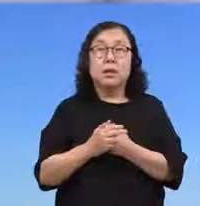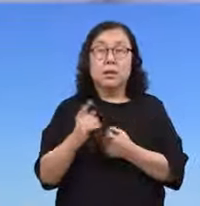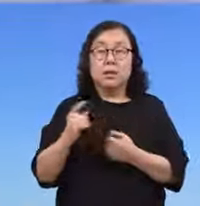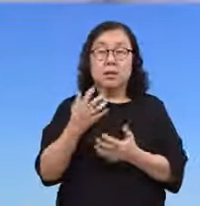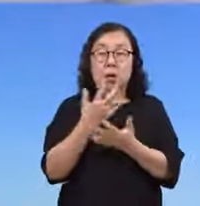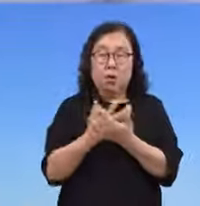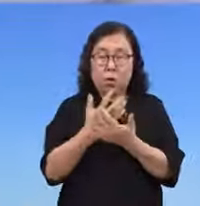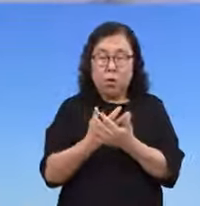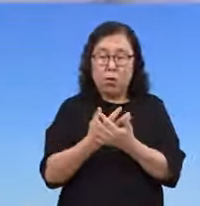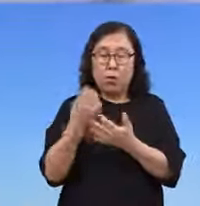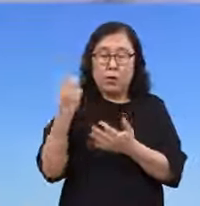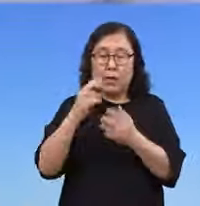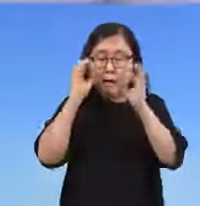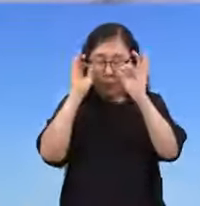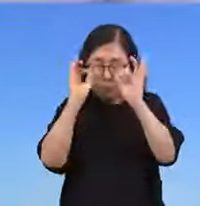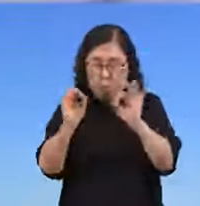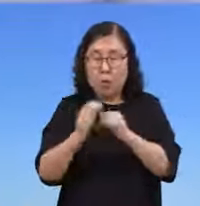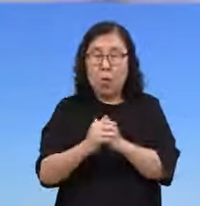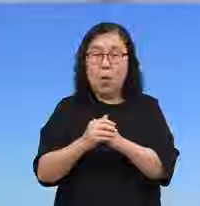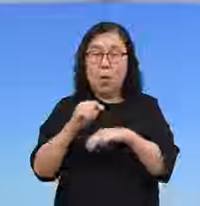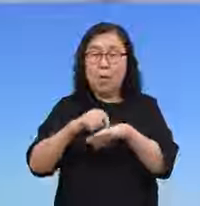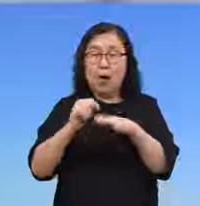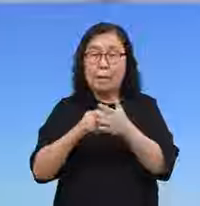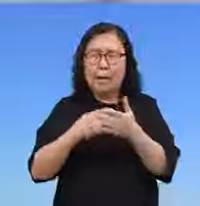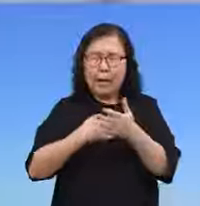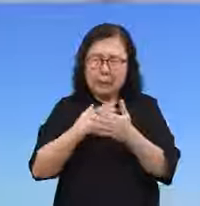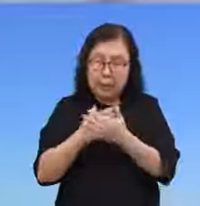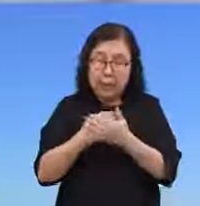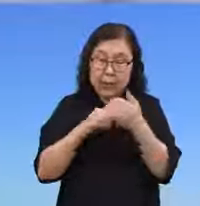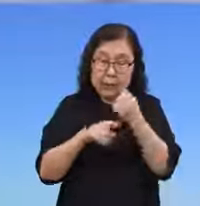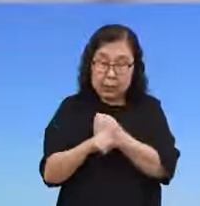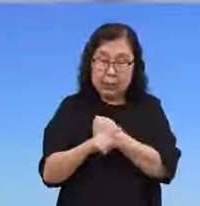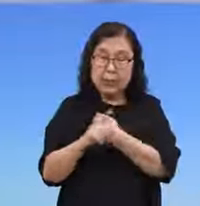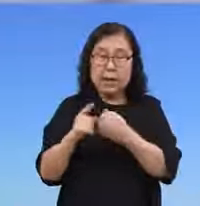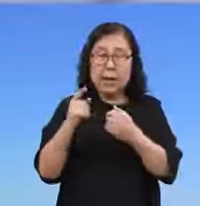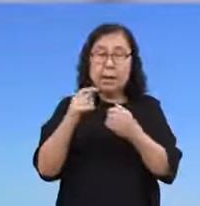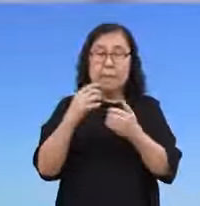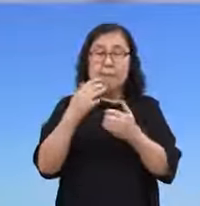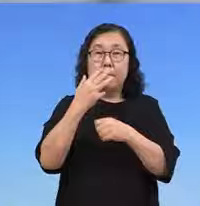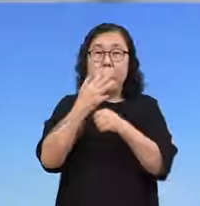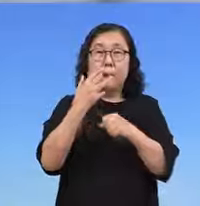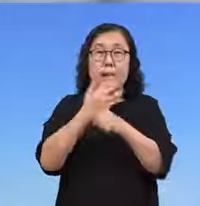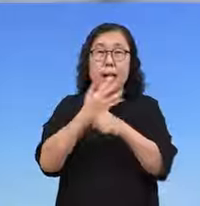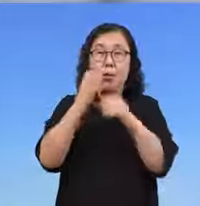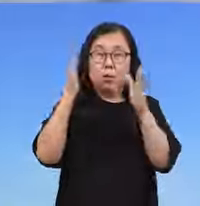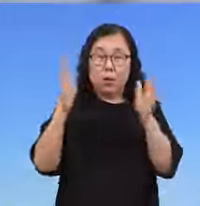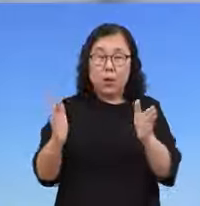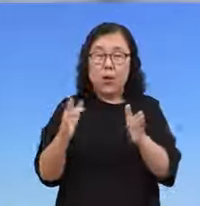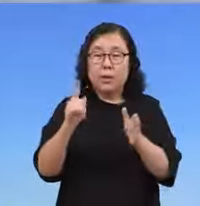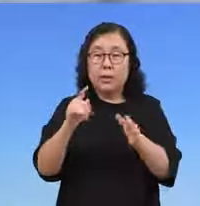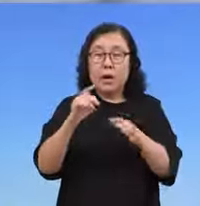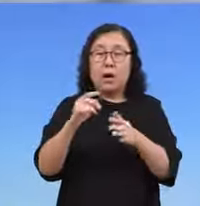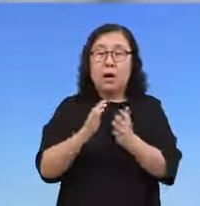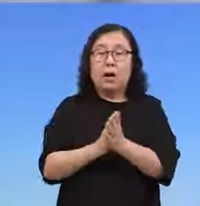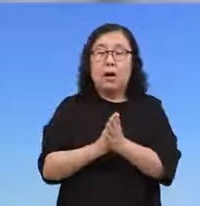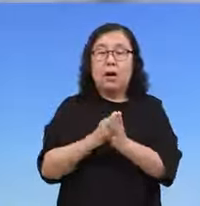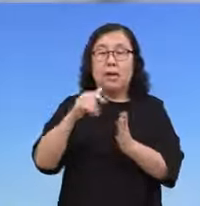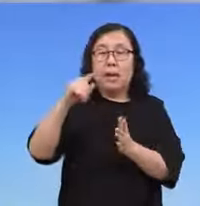뭉클 눈물이 쏟아질 수밖에 없었던 것은 지난 8년 동안에 저